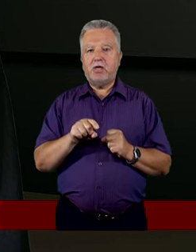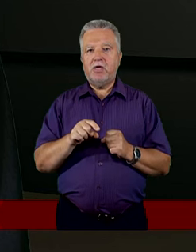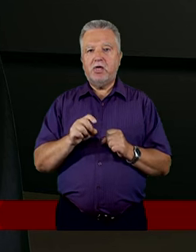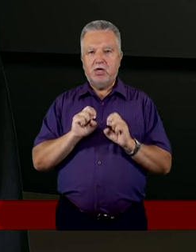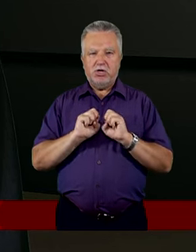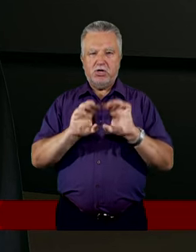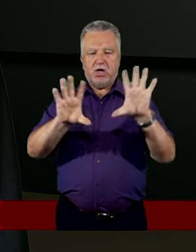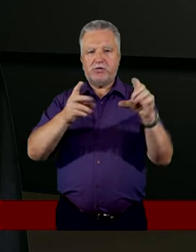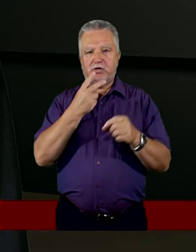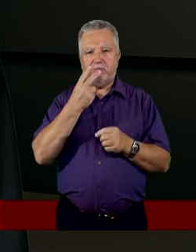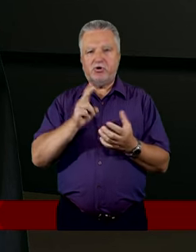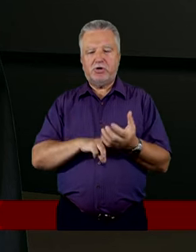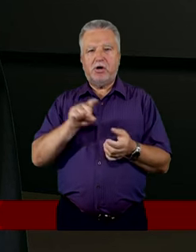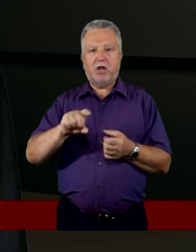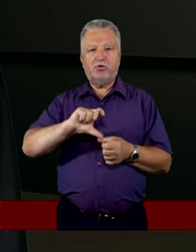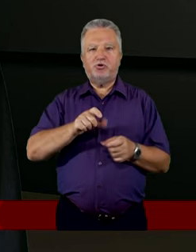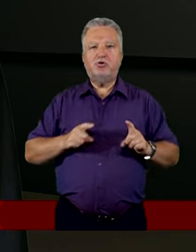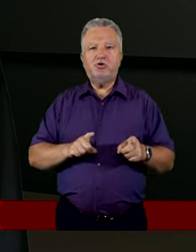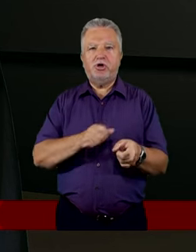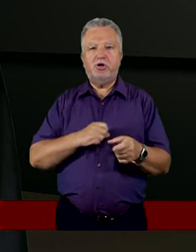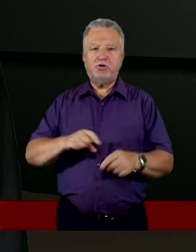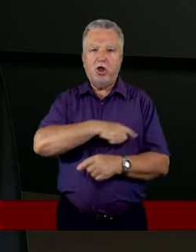jasne spojrzenie na to, co się dzieje wokoło.